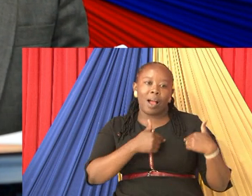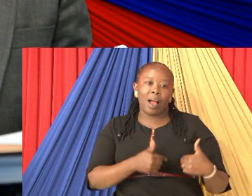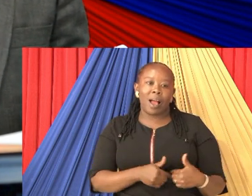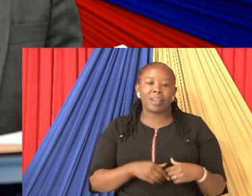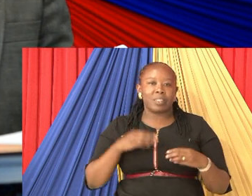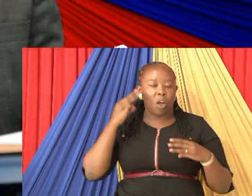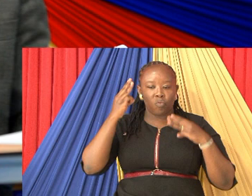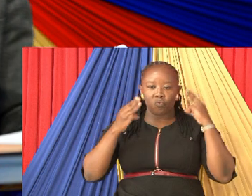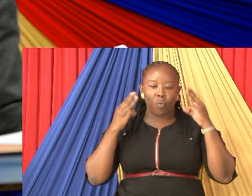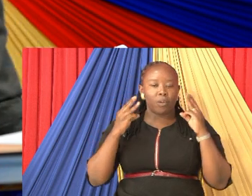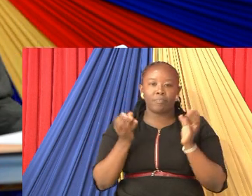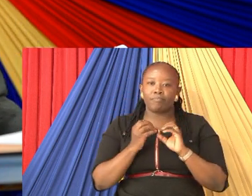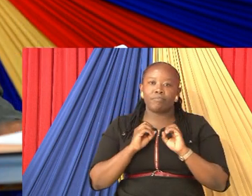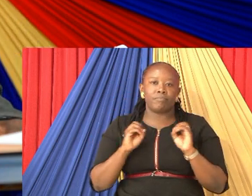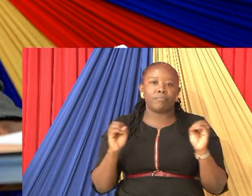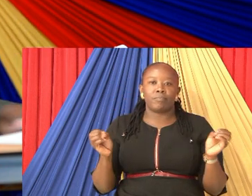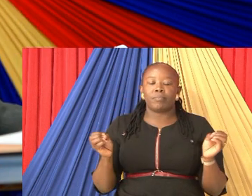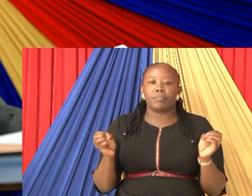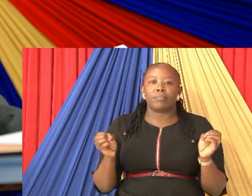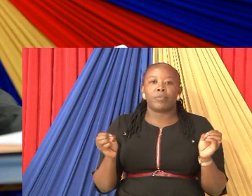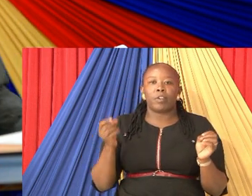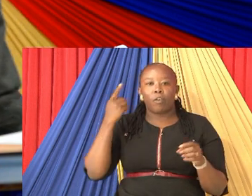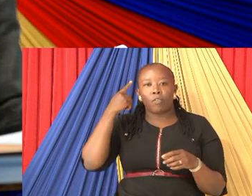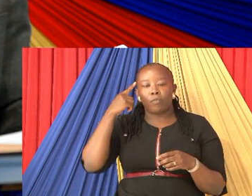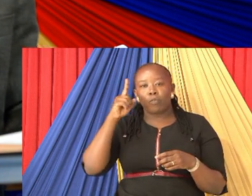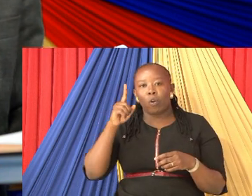troubled for because of anything.